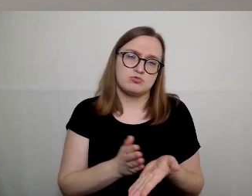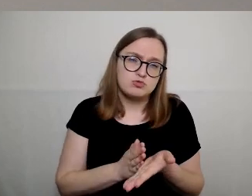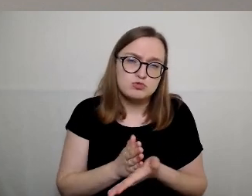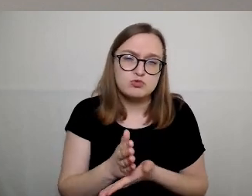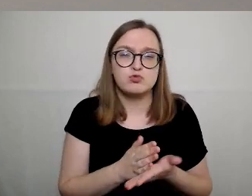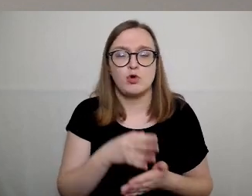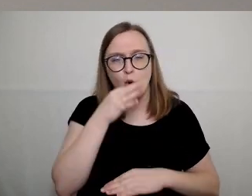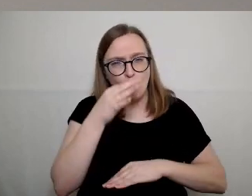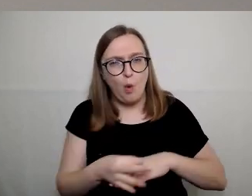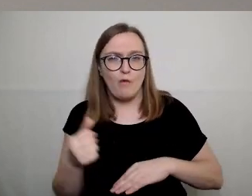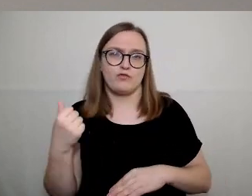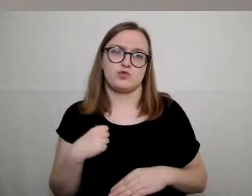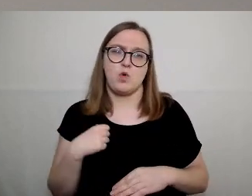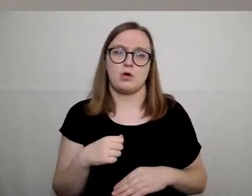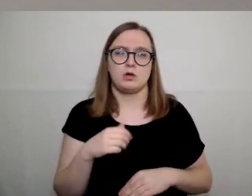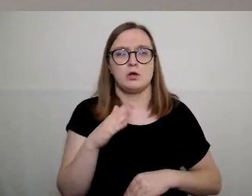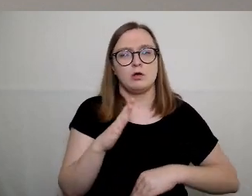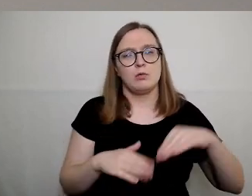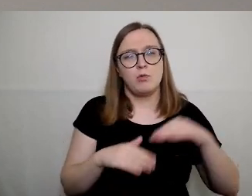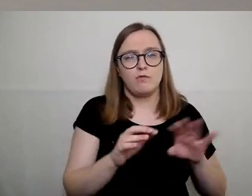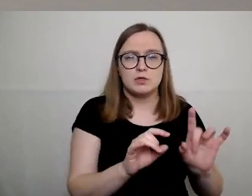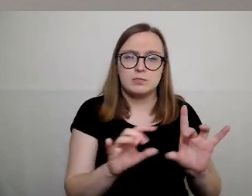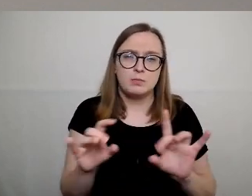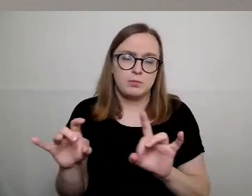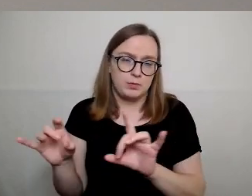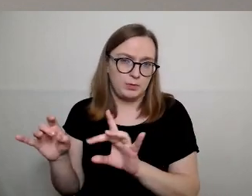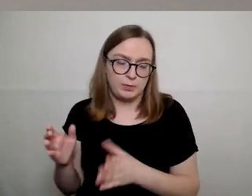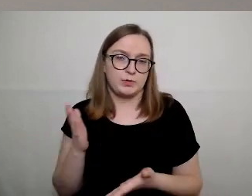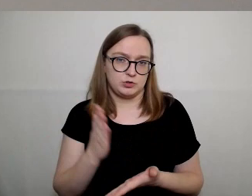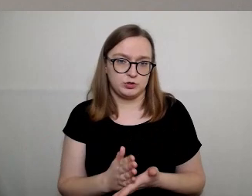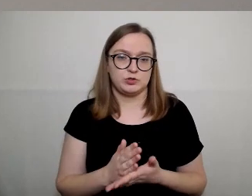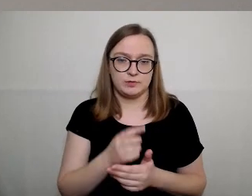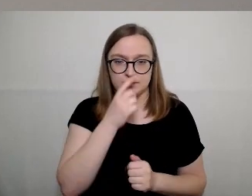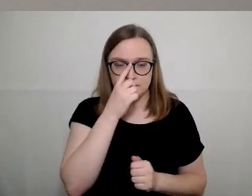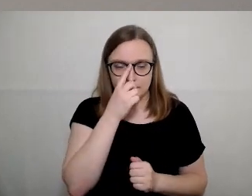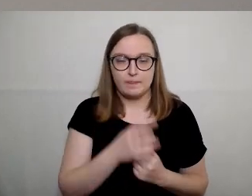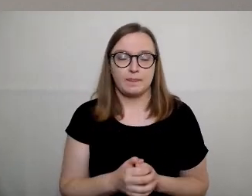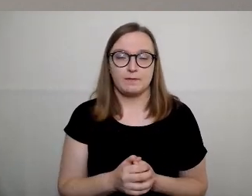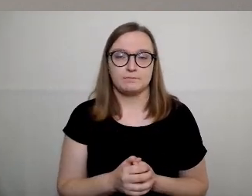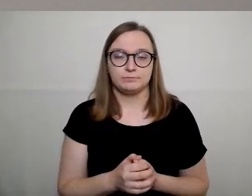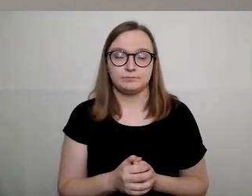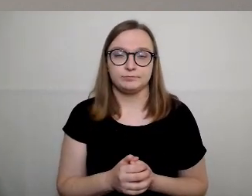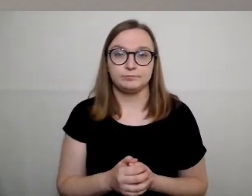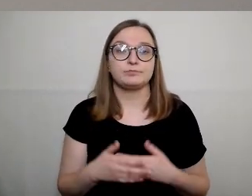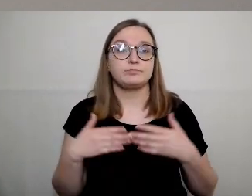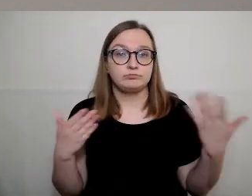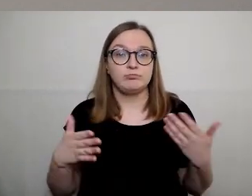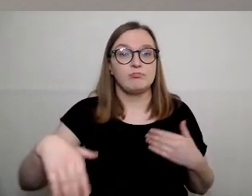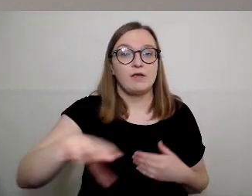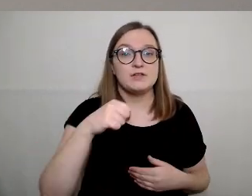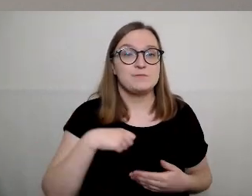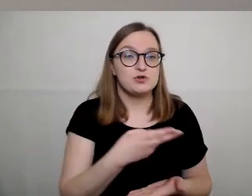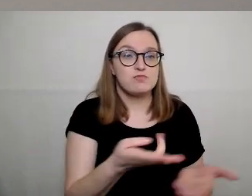pareigybėmis ir kitomis mums būdingomis sąrašų savybėmis. Taigi, o visiems gyventojams